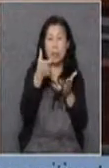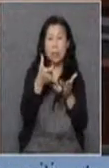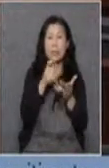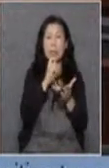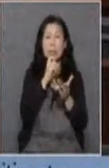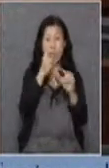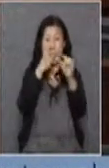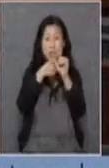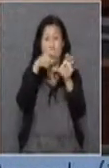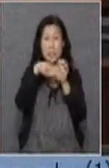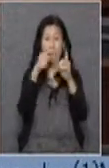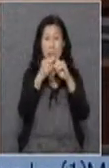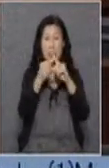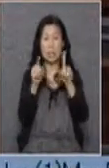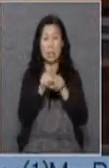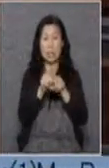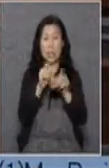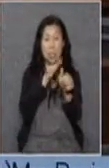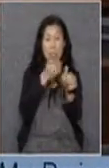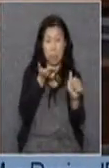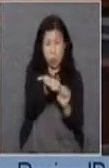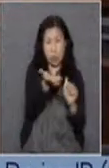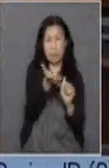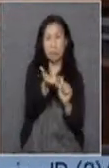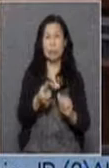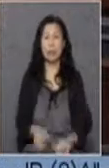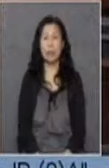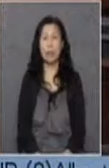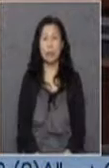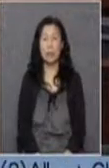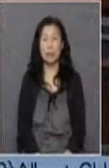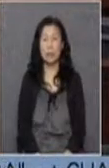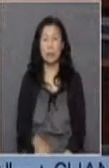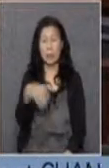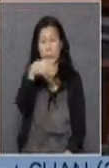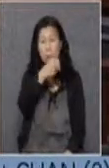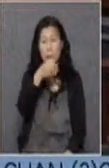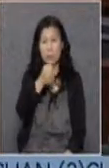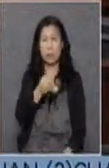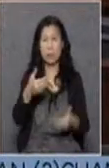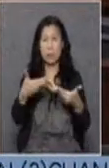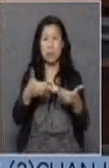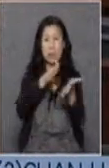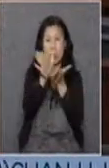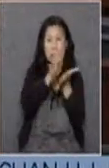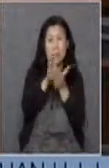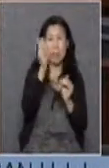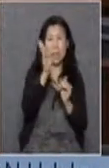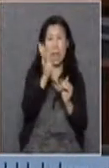產人士咧係開刀？但係主席，就算而家取消呢